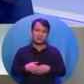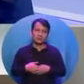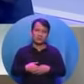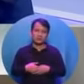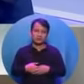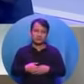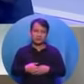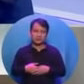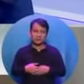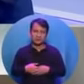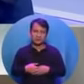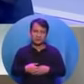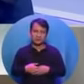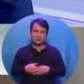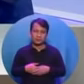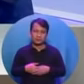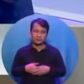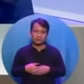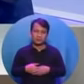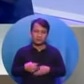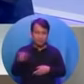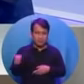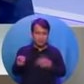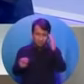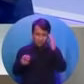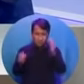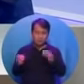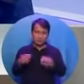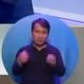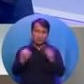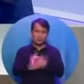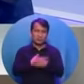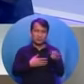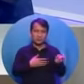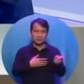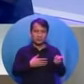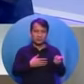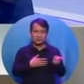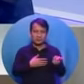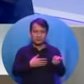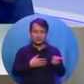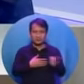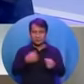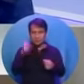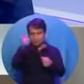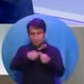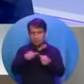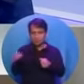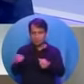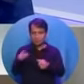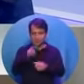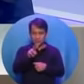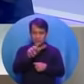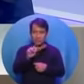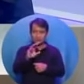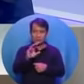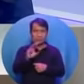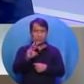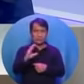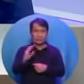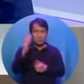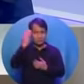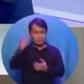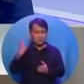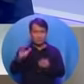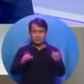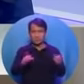nga po, ang alam po namin dito ay yung takot po kaming mag-ano sa mga babae, at gawa nga po nung bawsi ay para